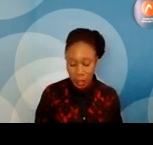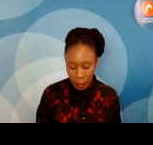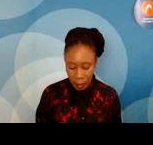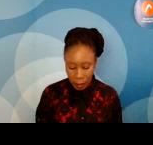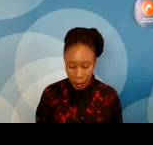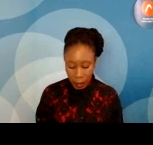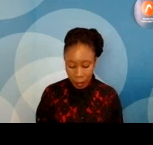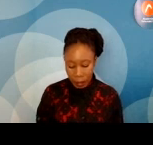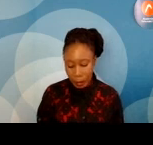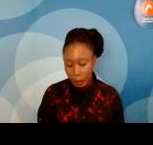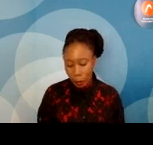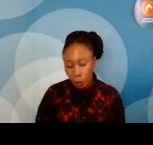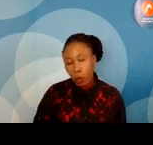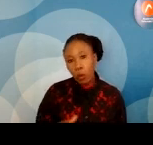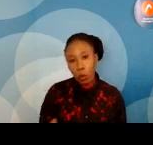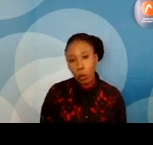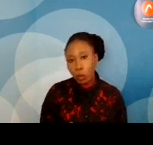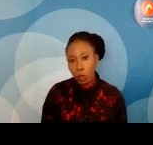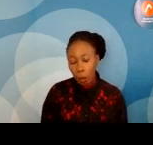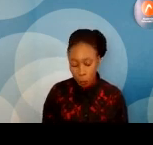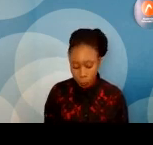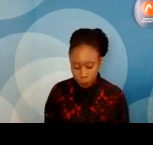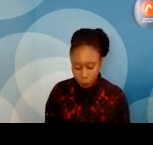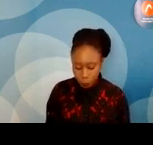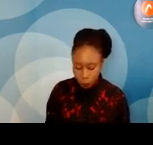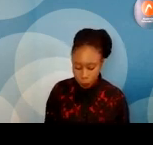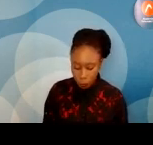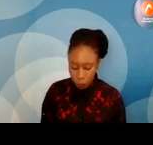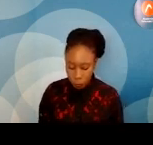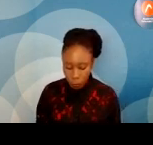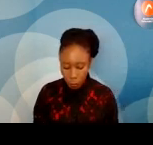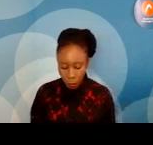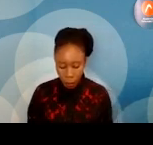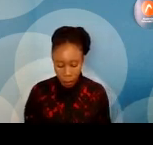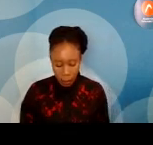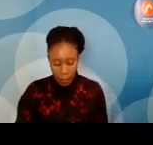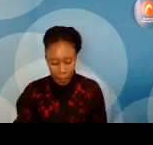som grundar sig helt i okunskap.